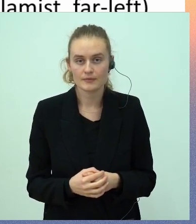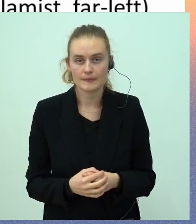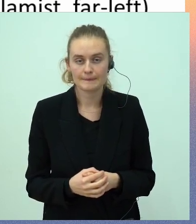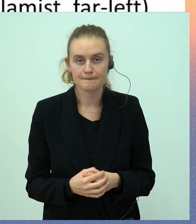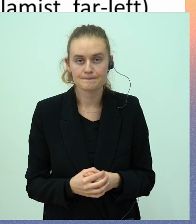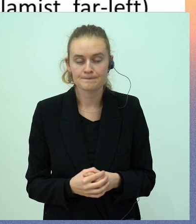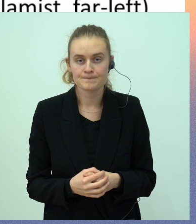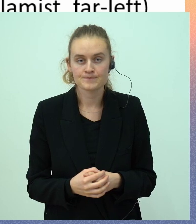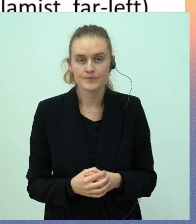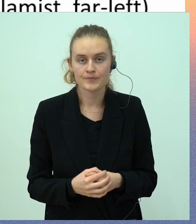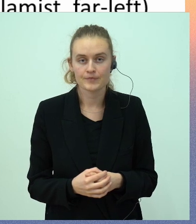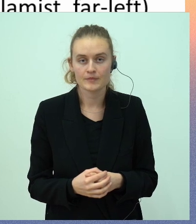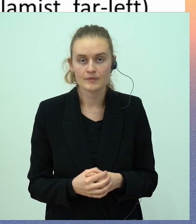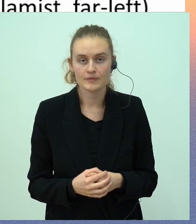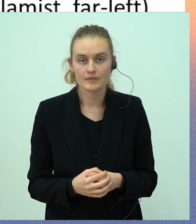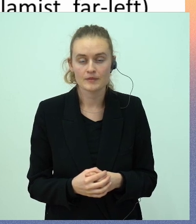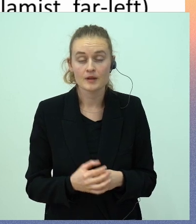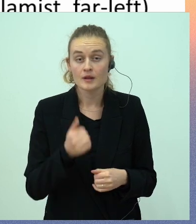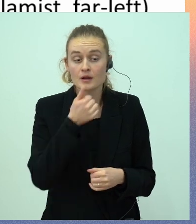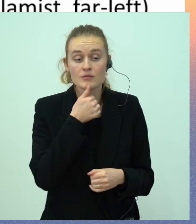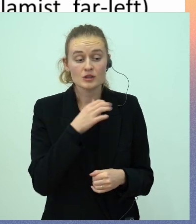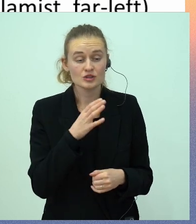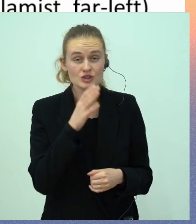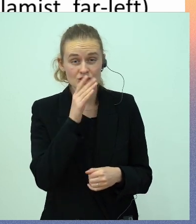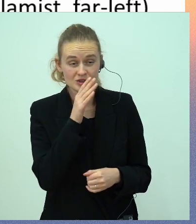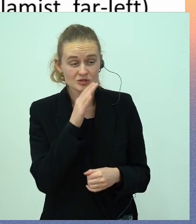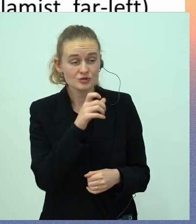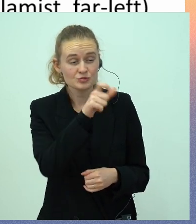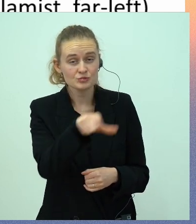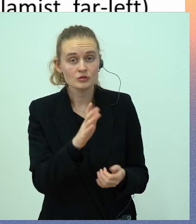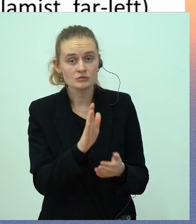Kuomet yra užsipuolami žydai, iš esmės yra